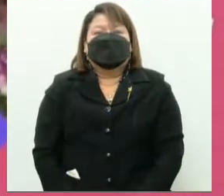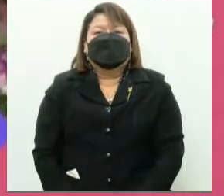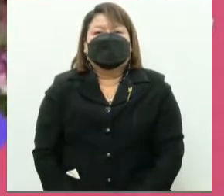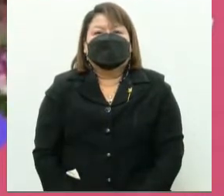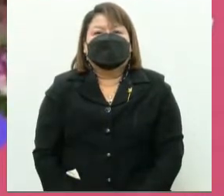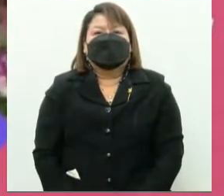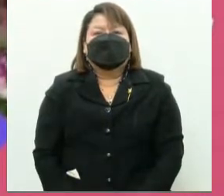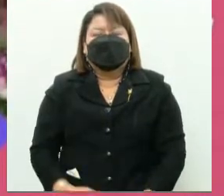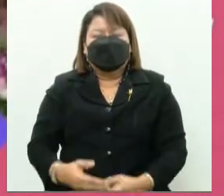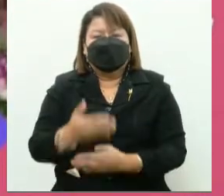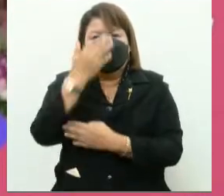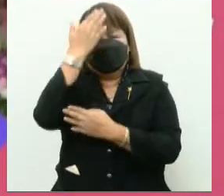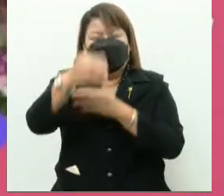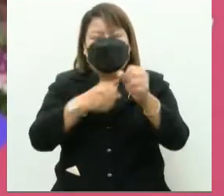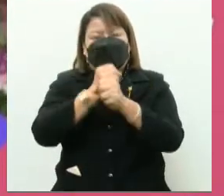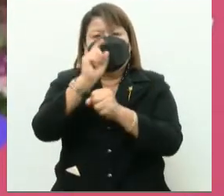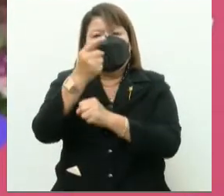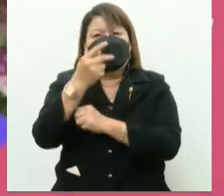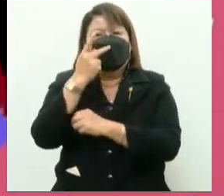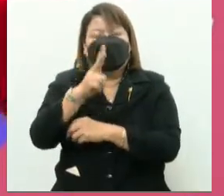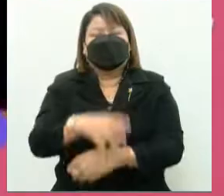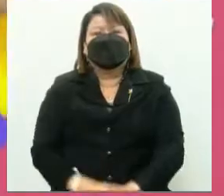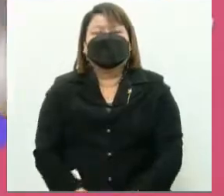สวัสดีปีใหม่ค่ะ